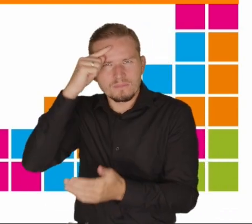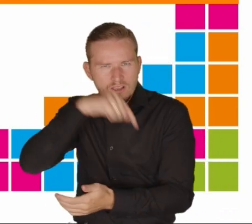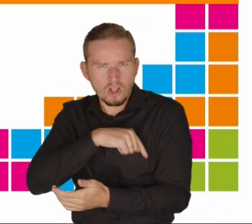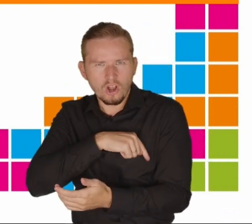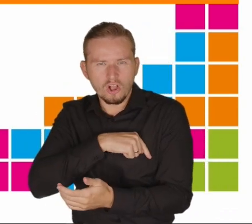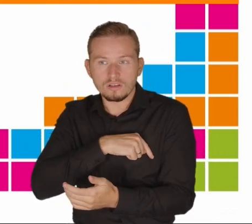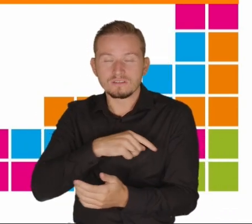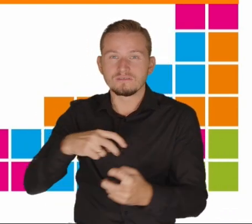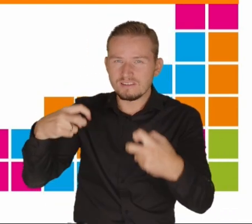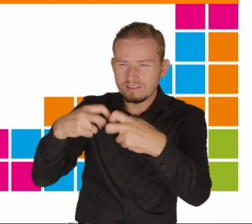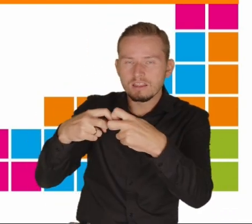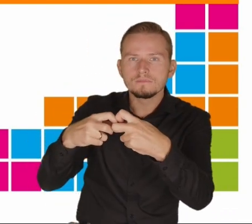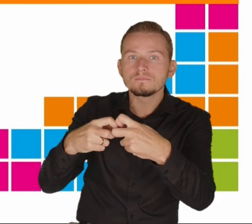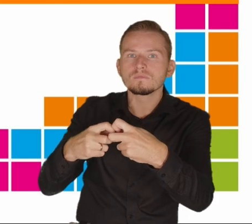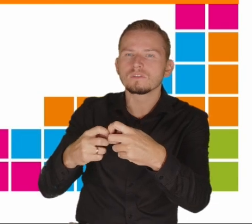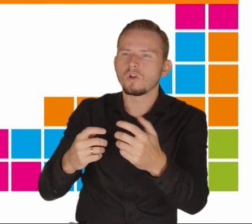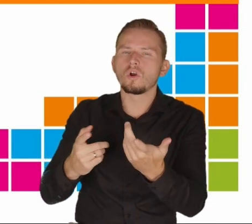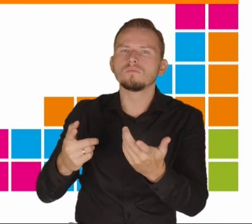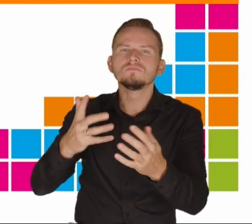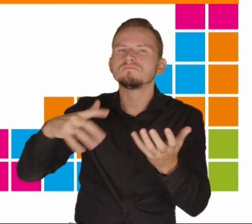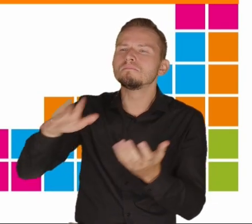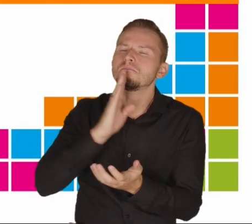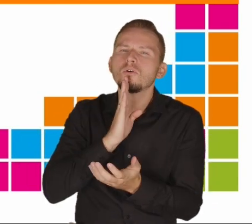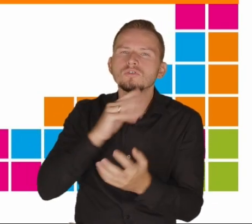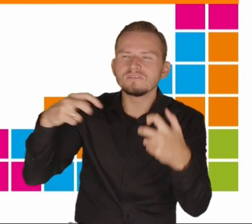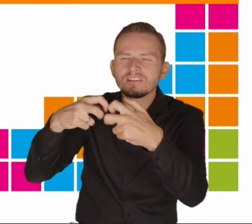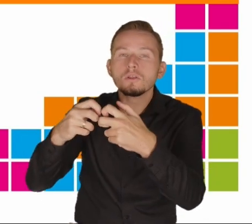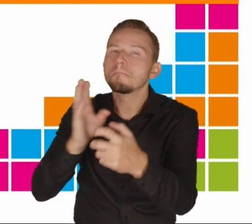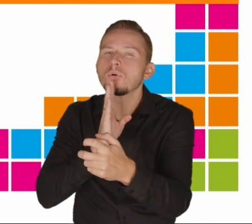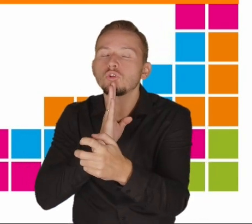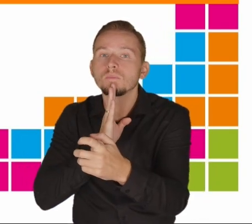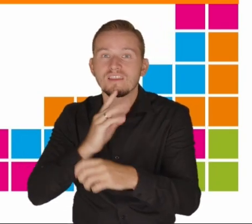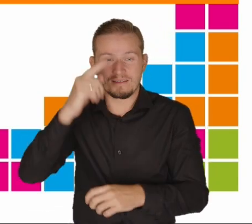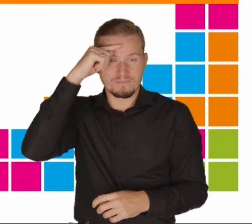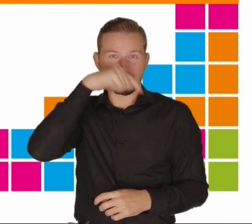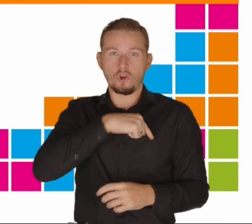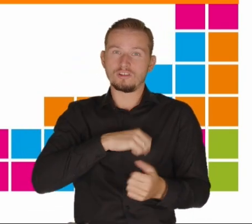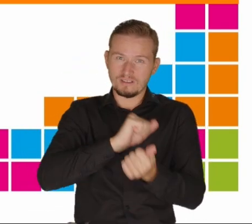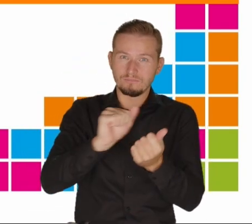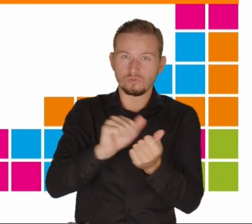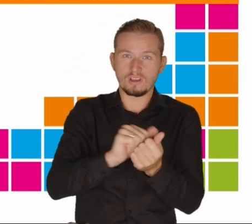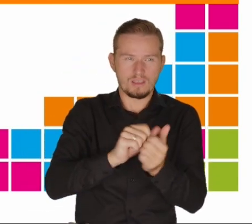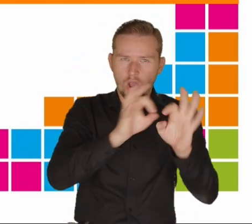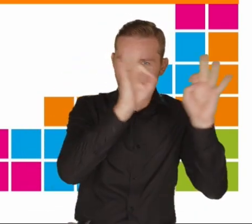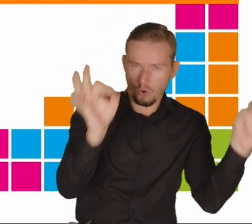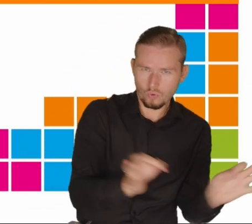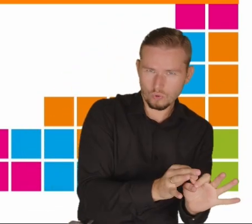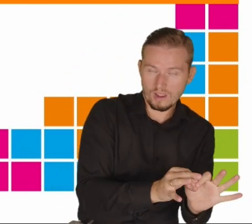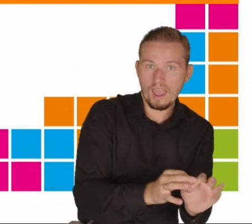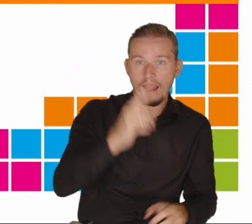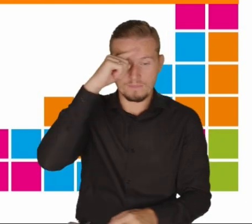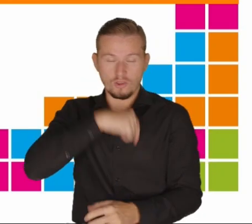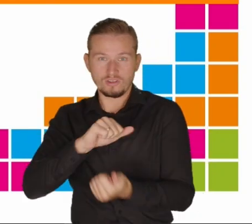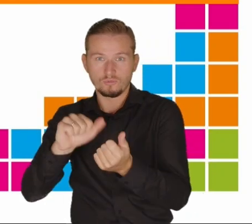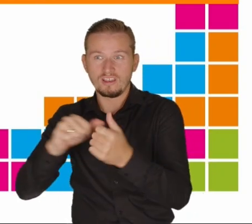jest podobnie złożony w sposób uwarunkowany jak świat psychopatologii w ogóle i że radzenie sobie z tym